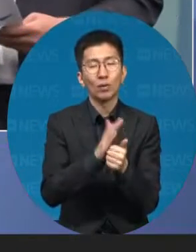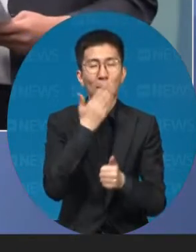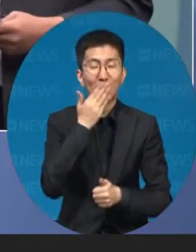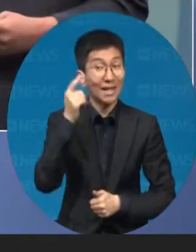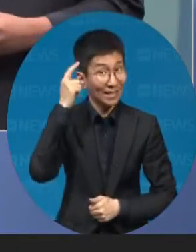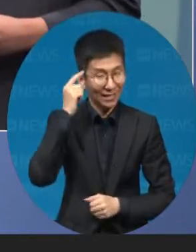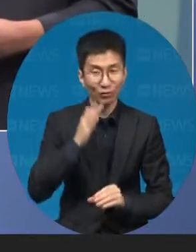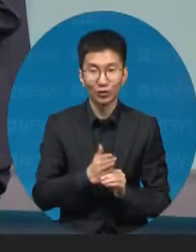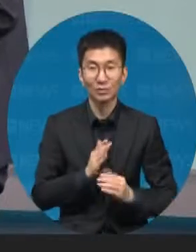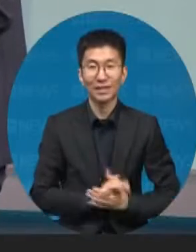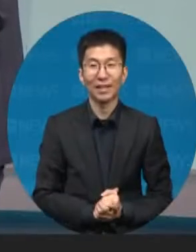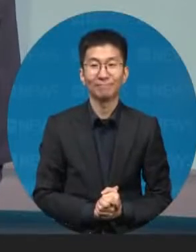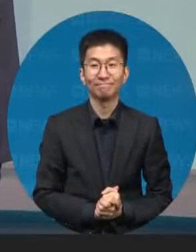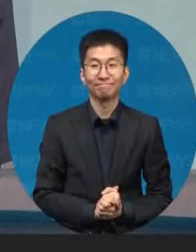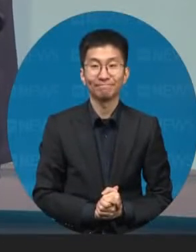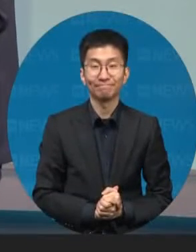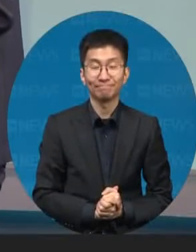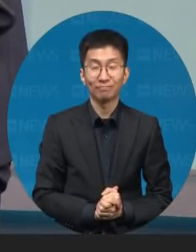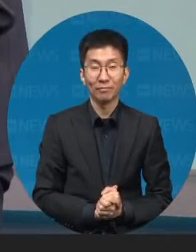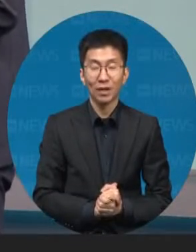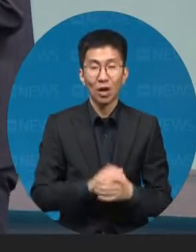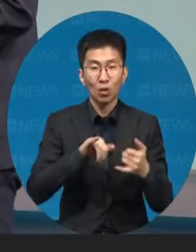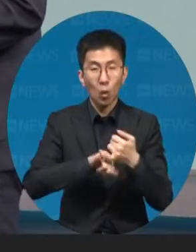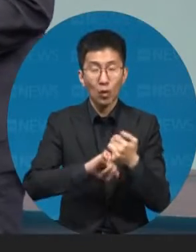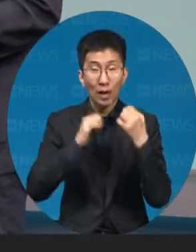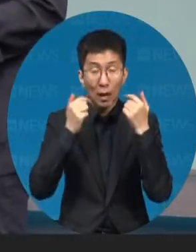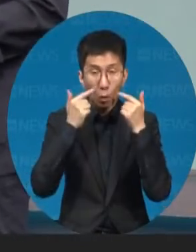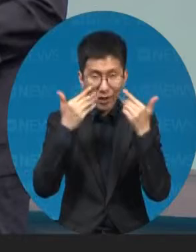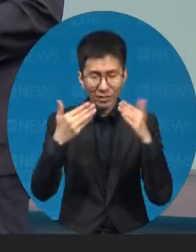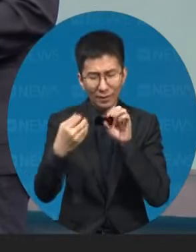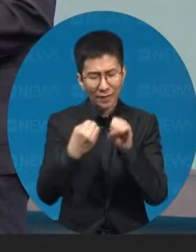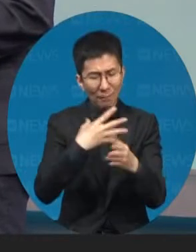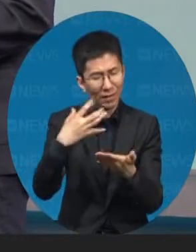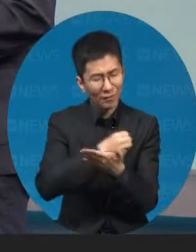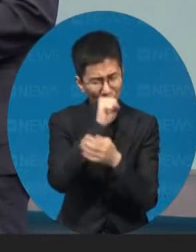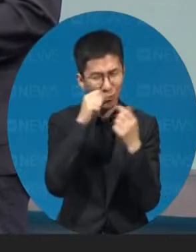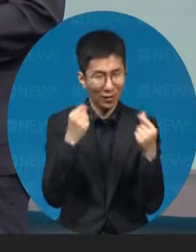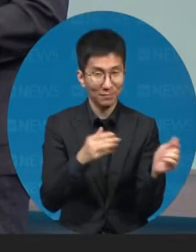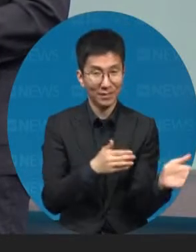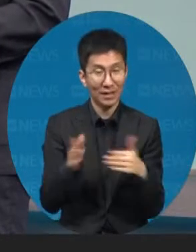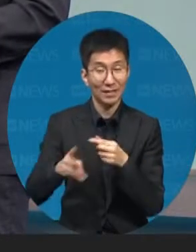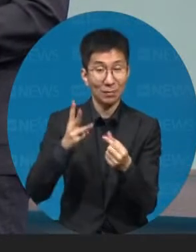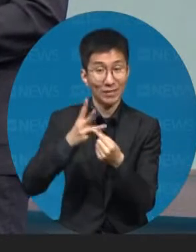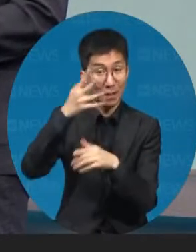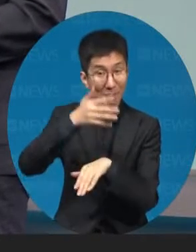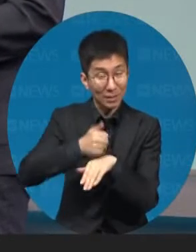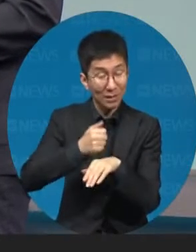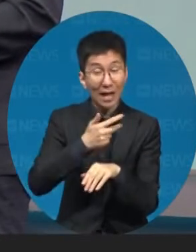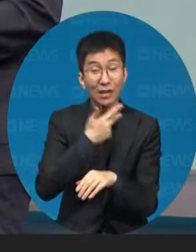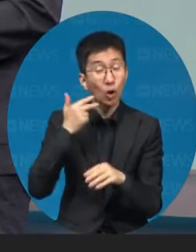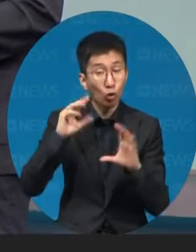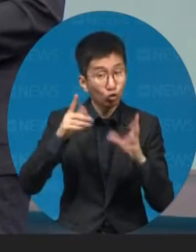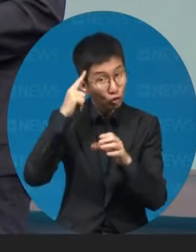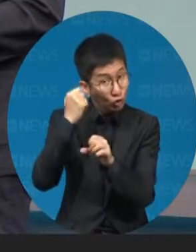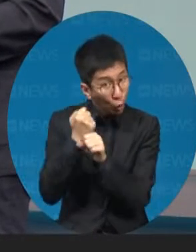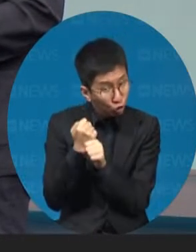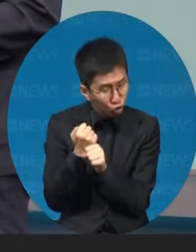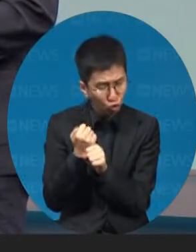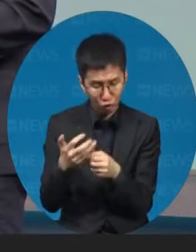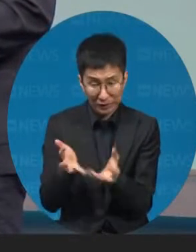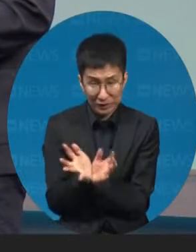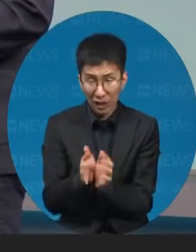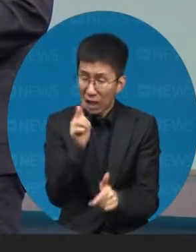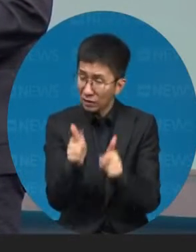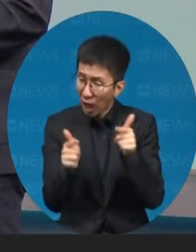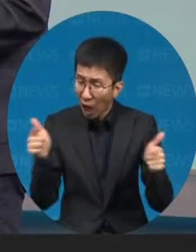있습니다 네 꼭 좀 해결책을 찾았으면 좋겠습니다 자 마지막 주제 살펴보죠 영국의 연구진이 뭐 다양성을 높이는